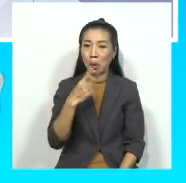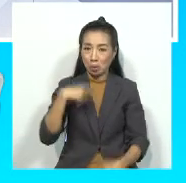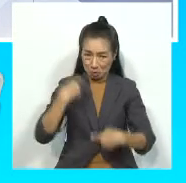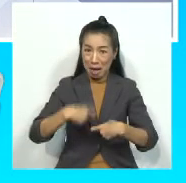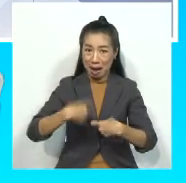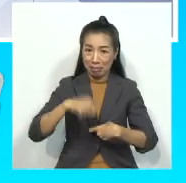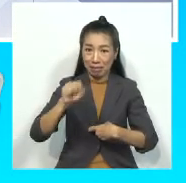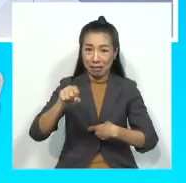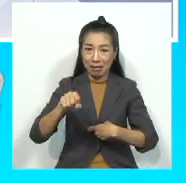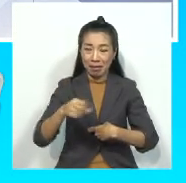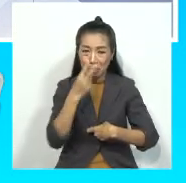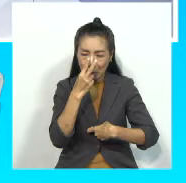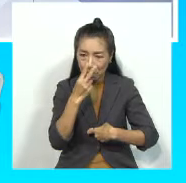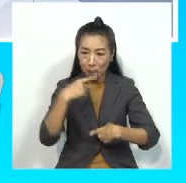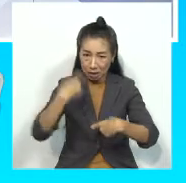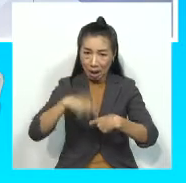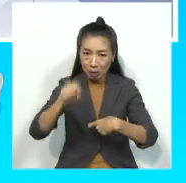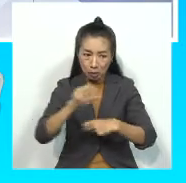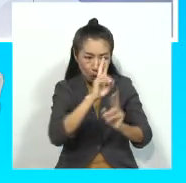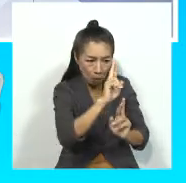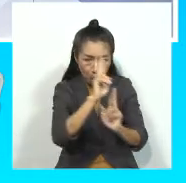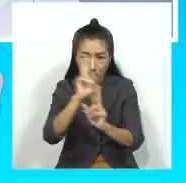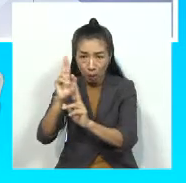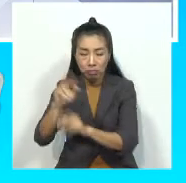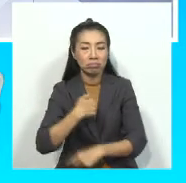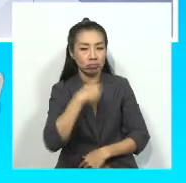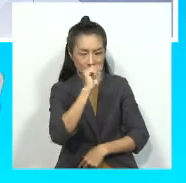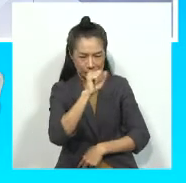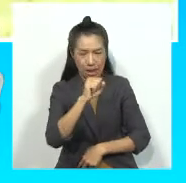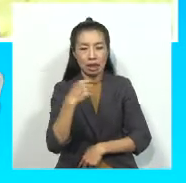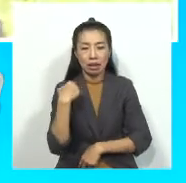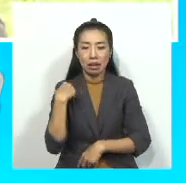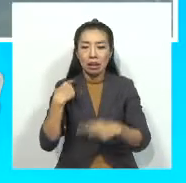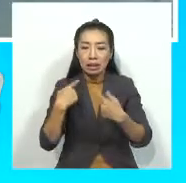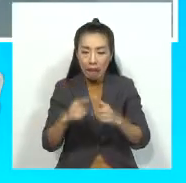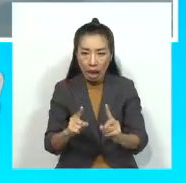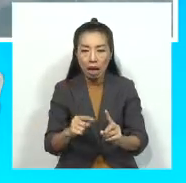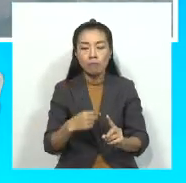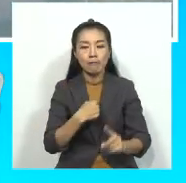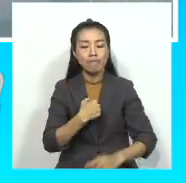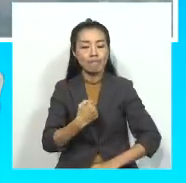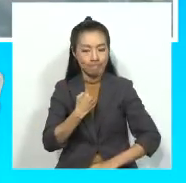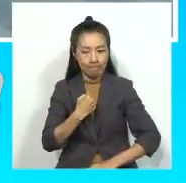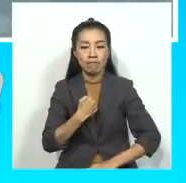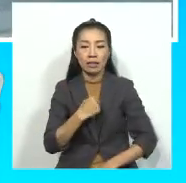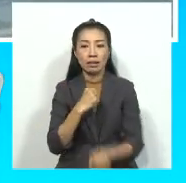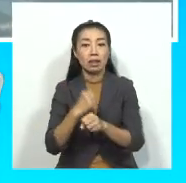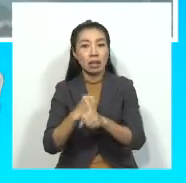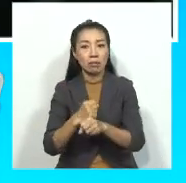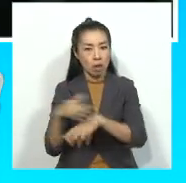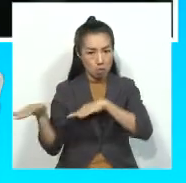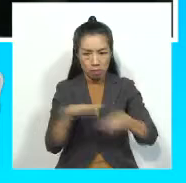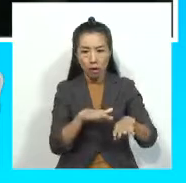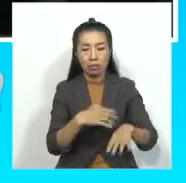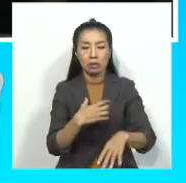ง่ายเหมือนกันนะคะที่พอดีคะ ใช่ครับไม่ใช่เรื่องง่ายแต่เราก็มีใจแล้วก็มีกำลังใจที่พ